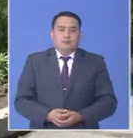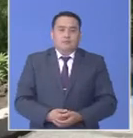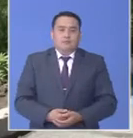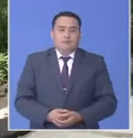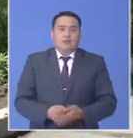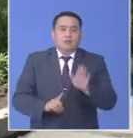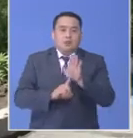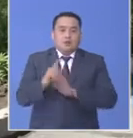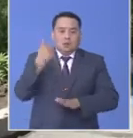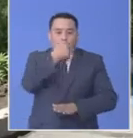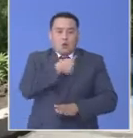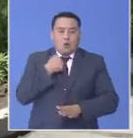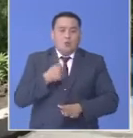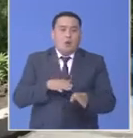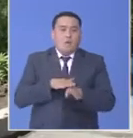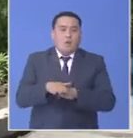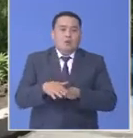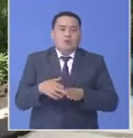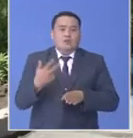С начала года было заполнено